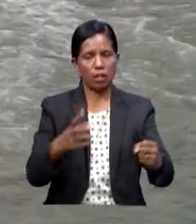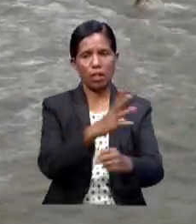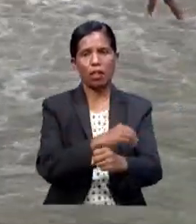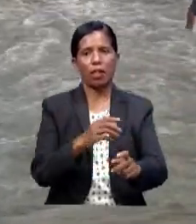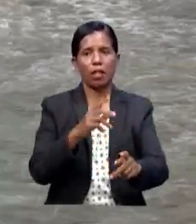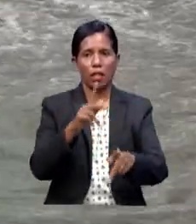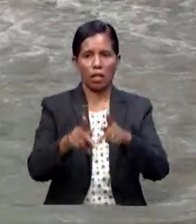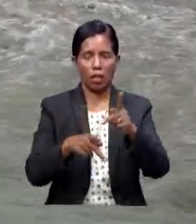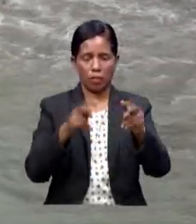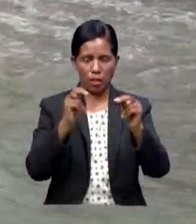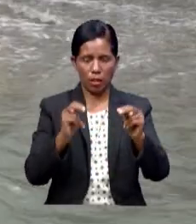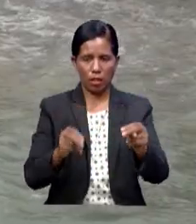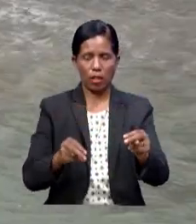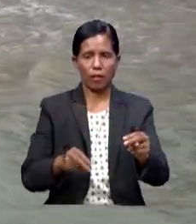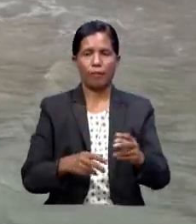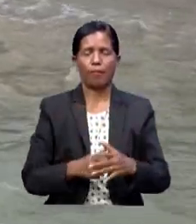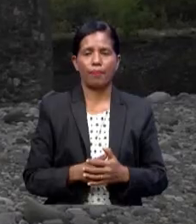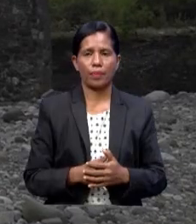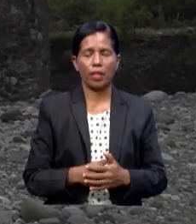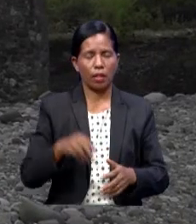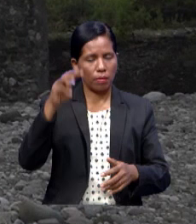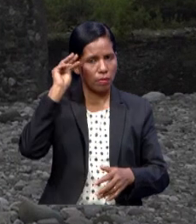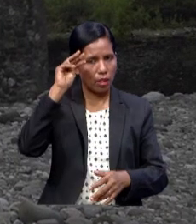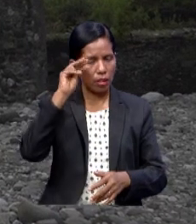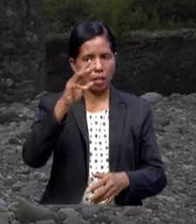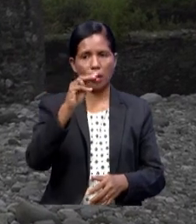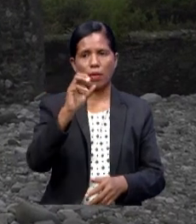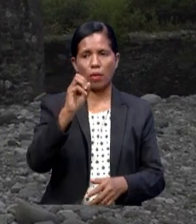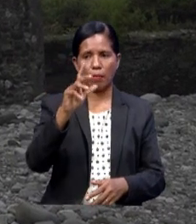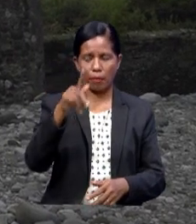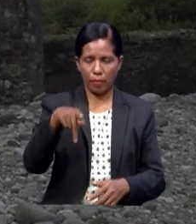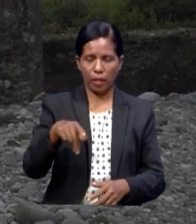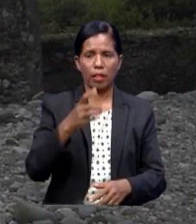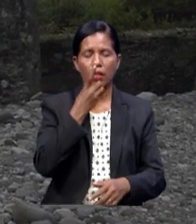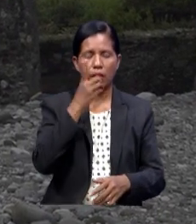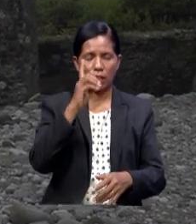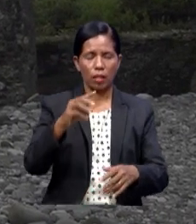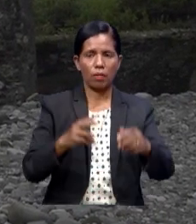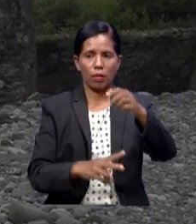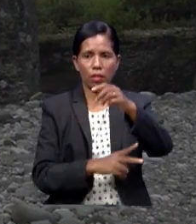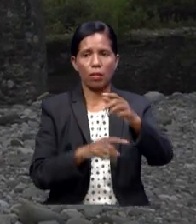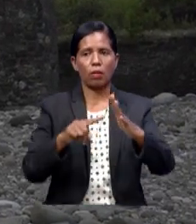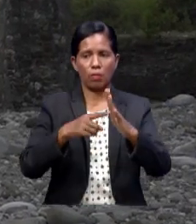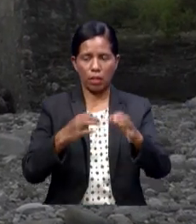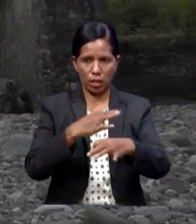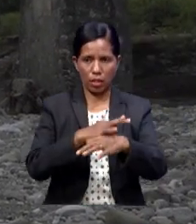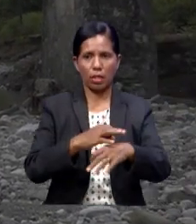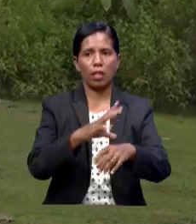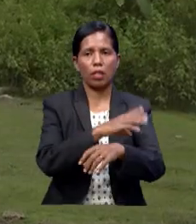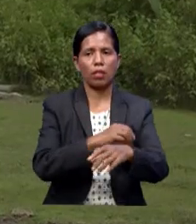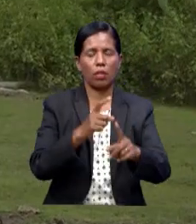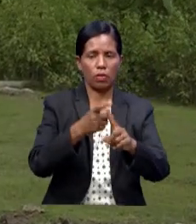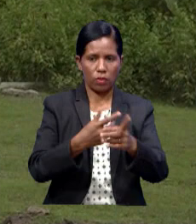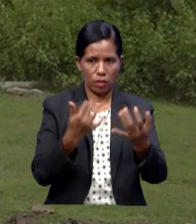tenki hakat mota. Mai be ministro obras publiku Abel Pires deklara ponte Buanurak ne hahu hadia ona no fulan